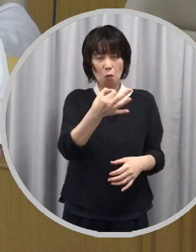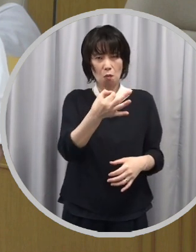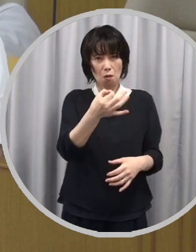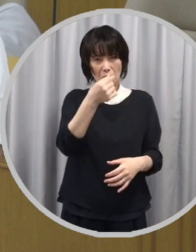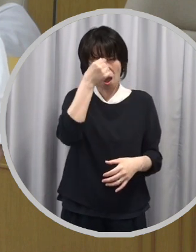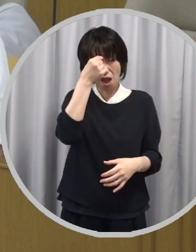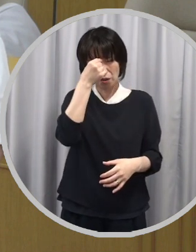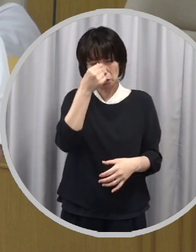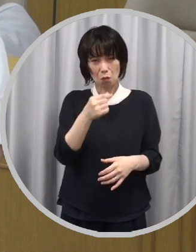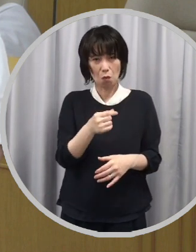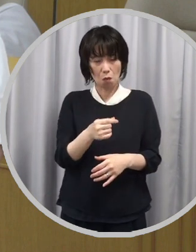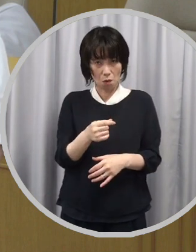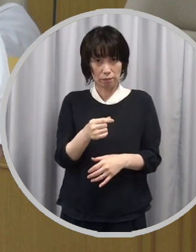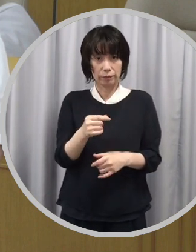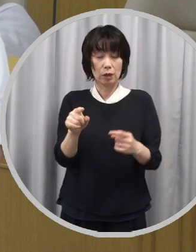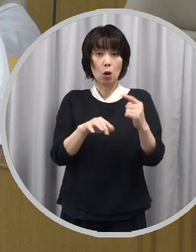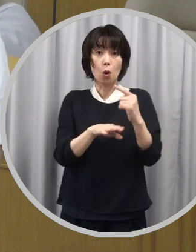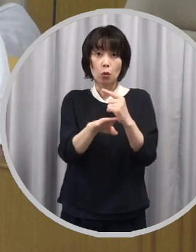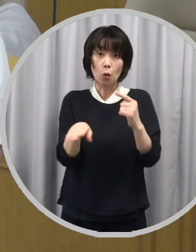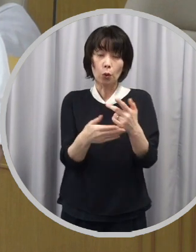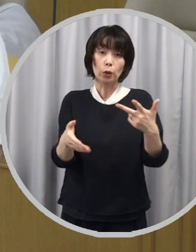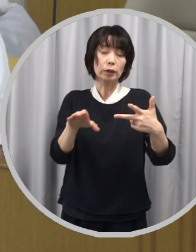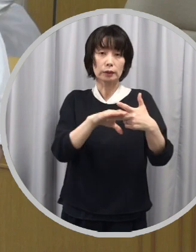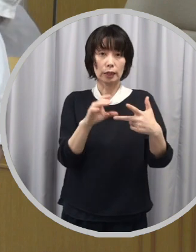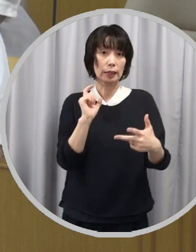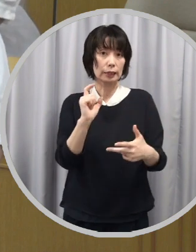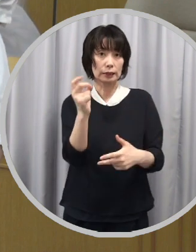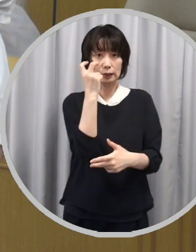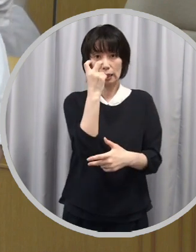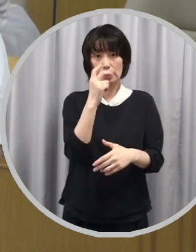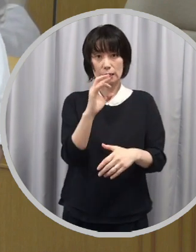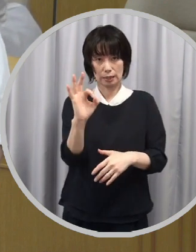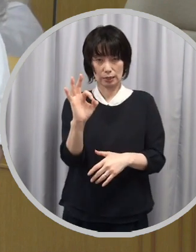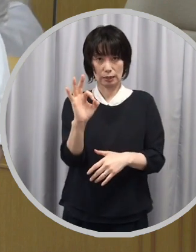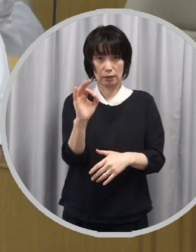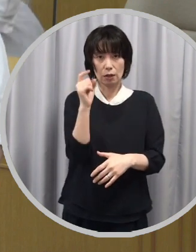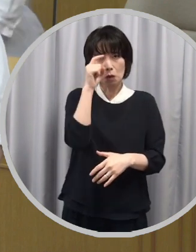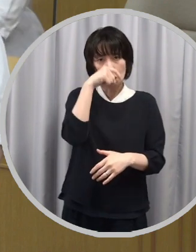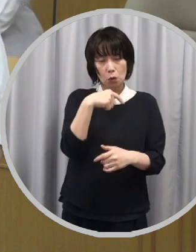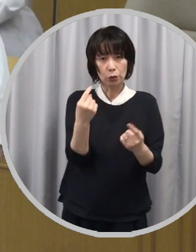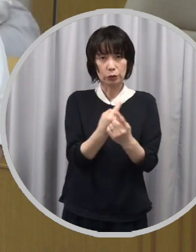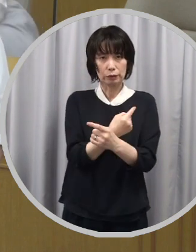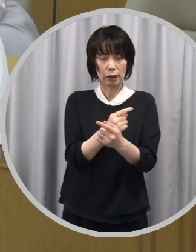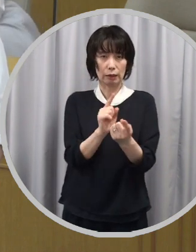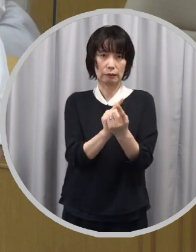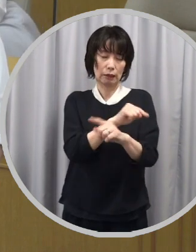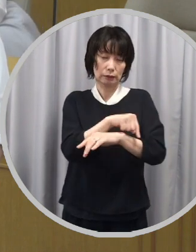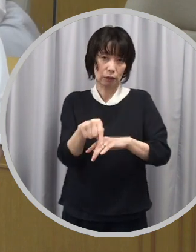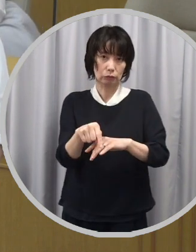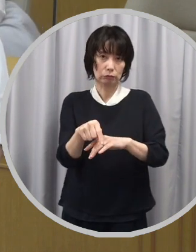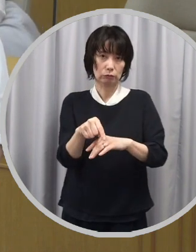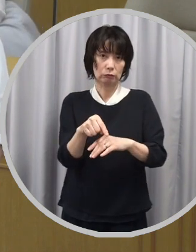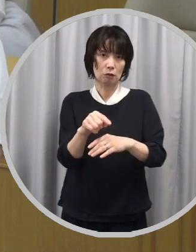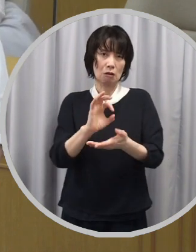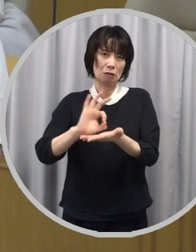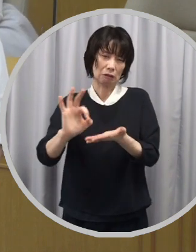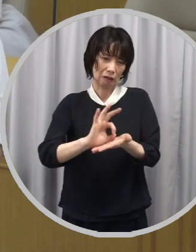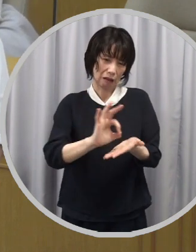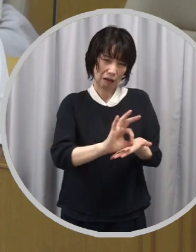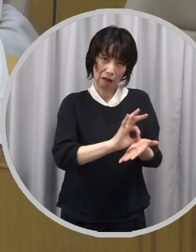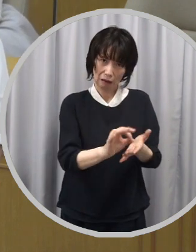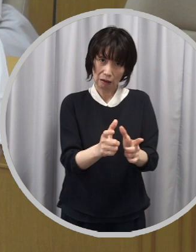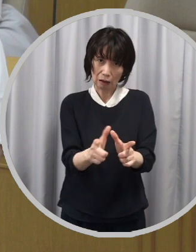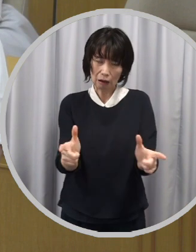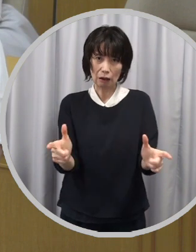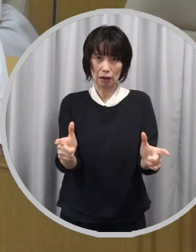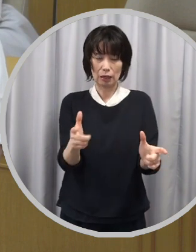け、公共施設等の維持管理費や老朽化対策にかかるコストの増加、社